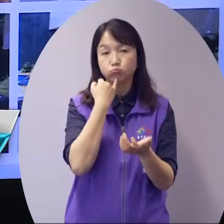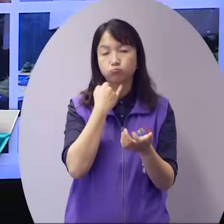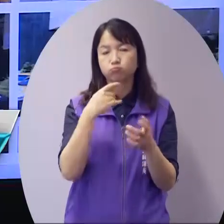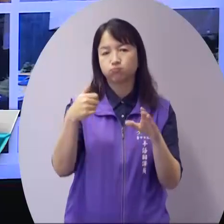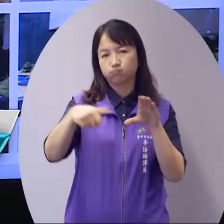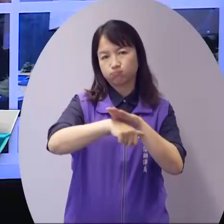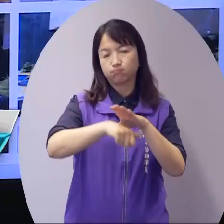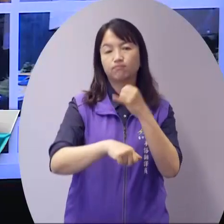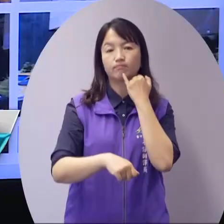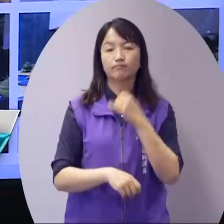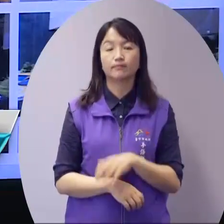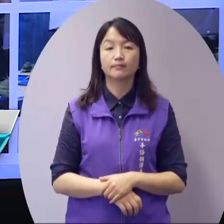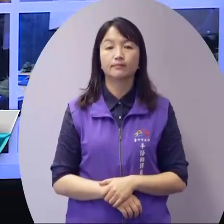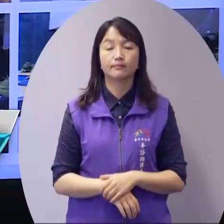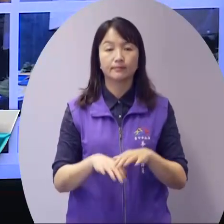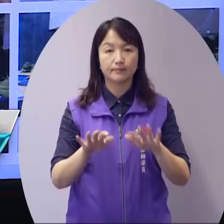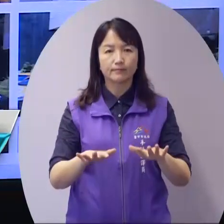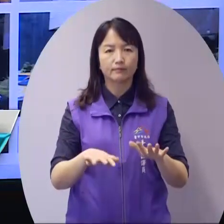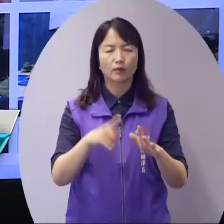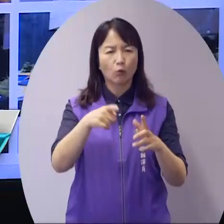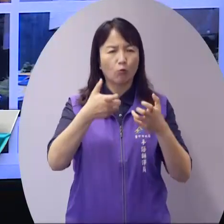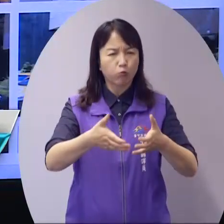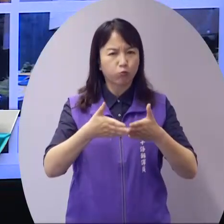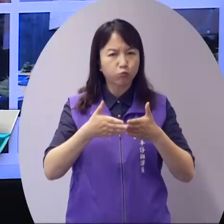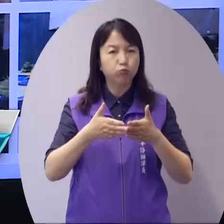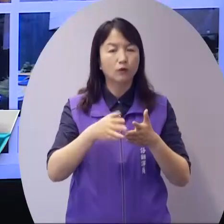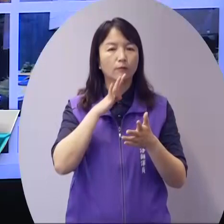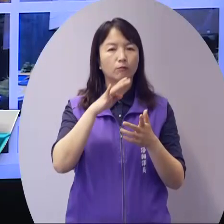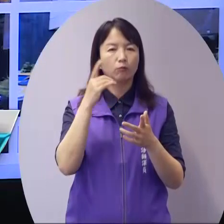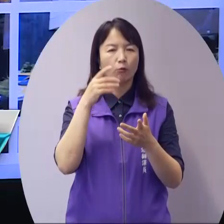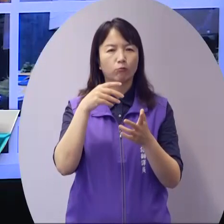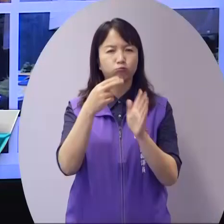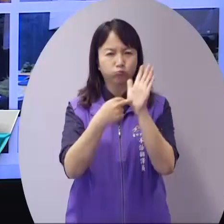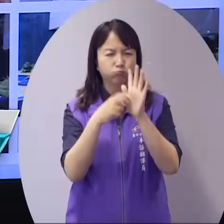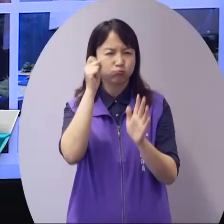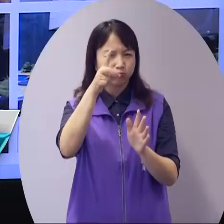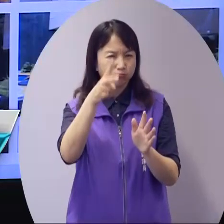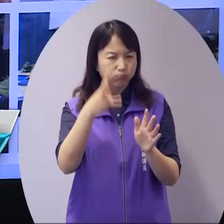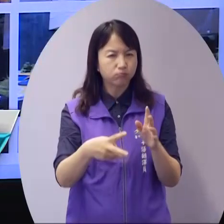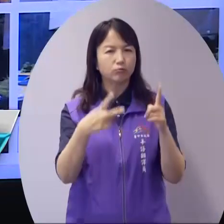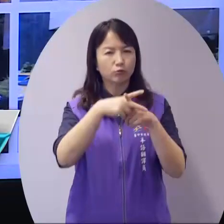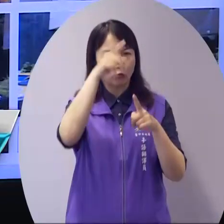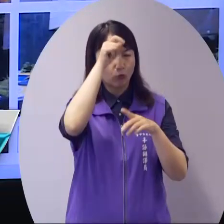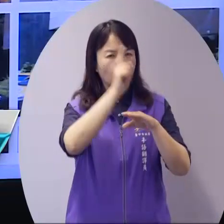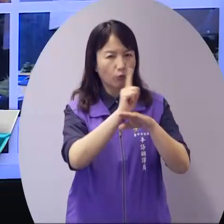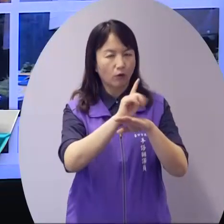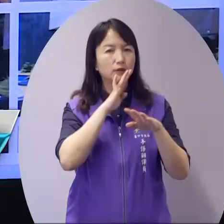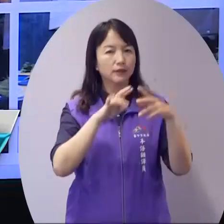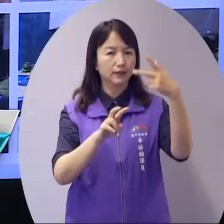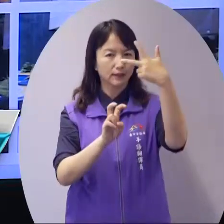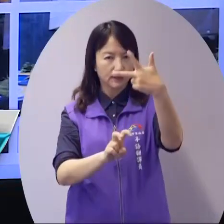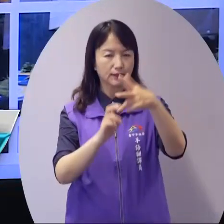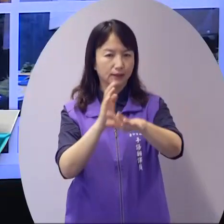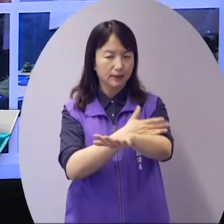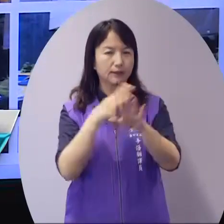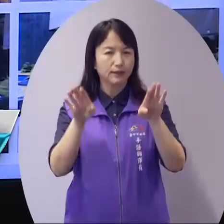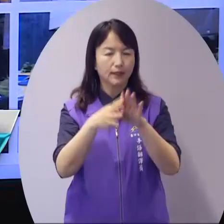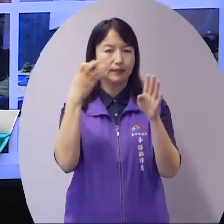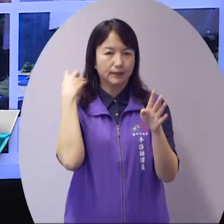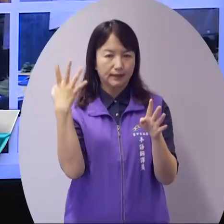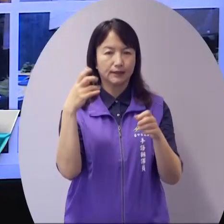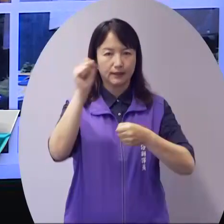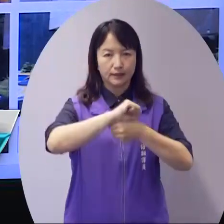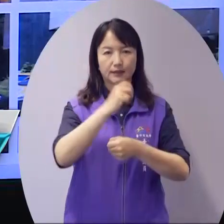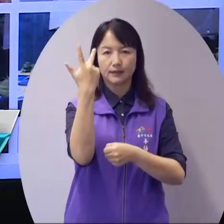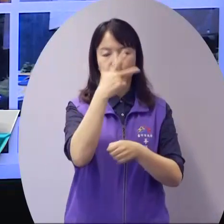一页。那因为这件事情太重要，所以连续讲了3遍哦。小黄公车今天7月20号，另外新的